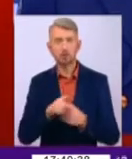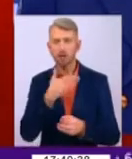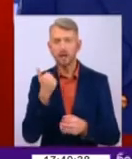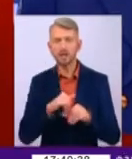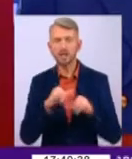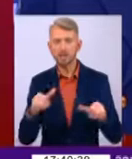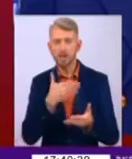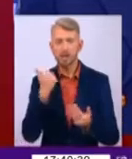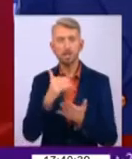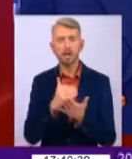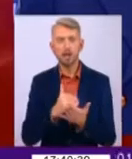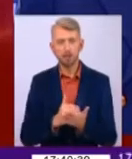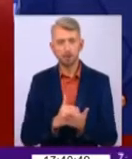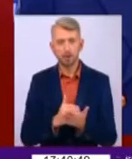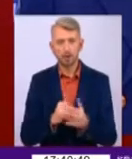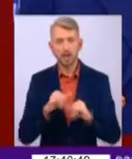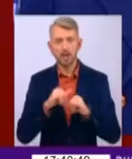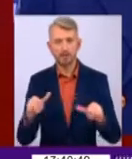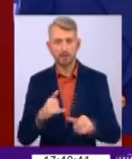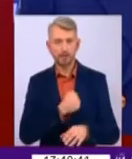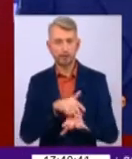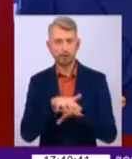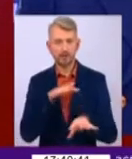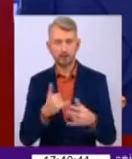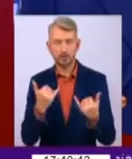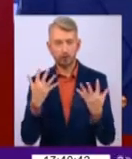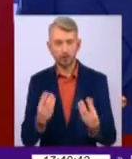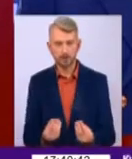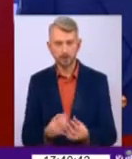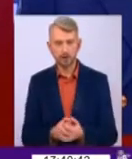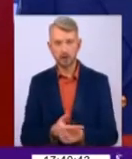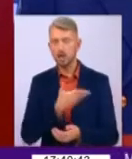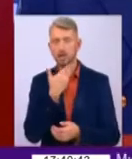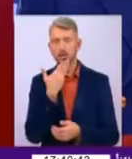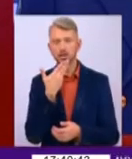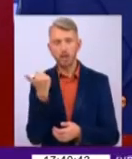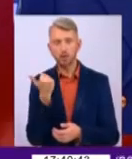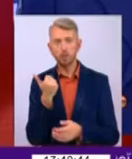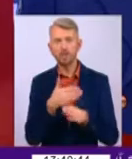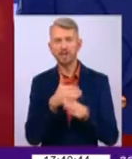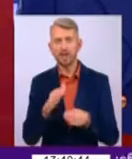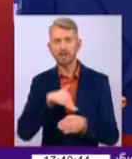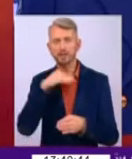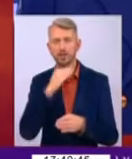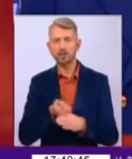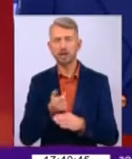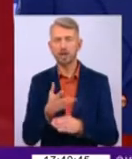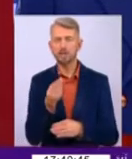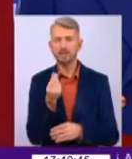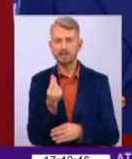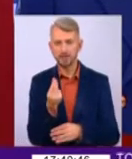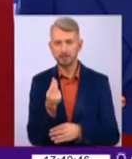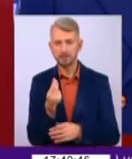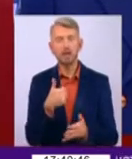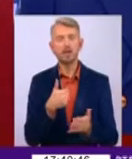развития, нет программы развития вооруженных сил на сегодняшний день. Нет выделения достаточного количества